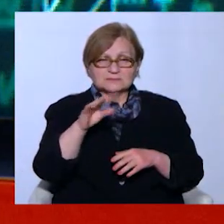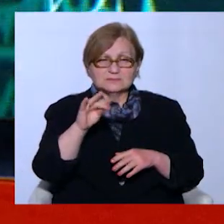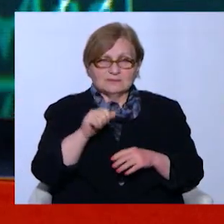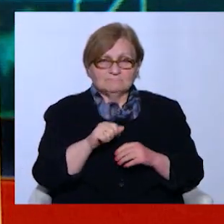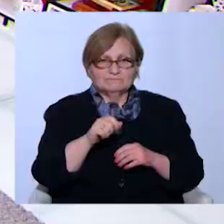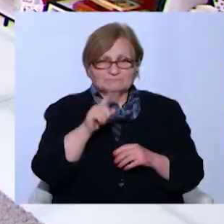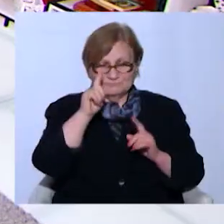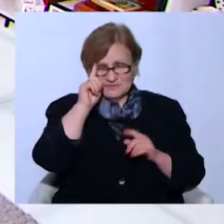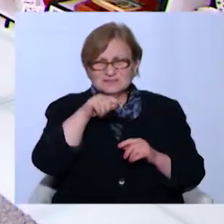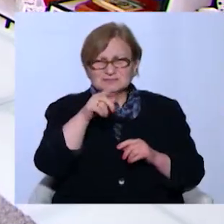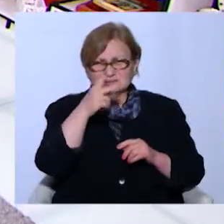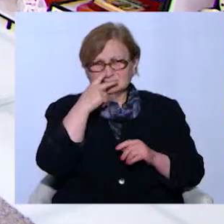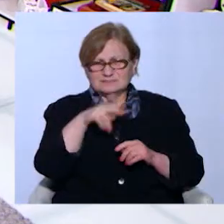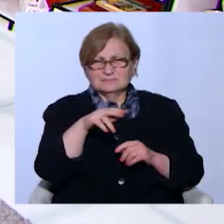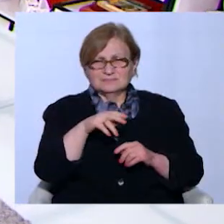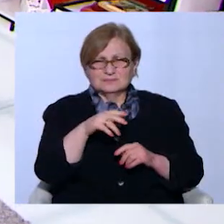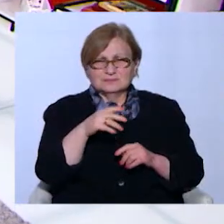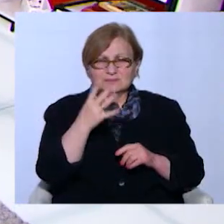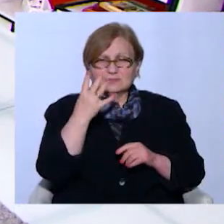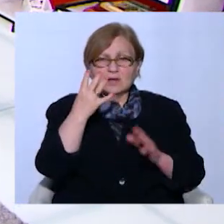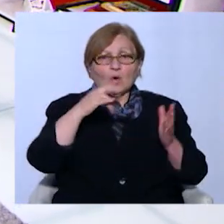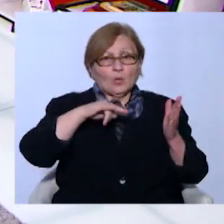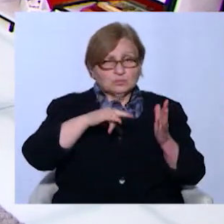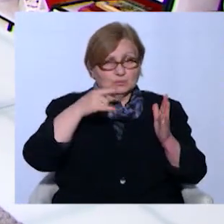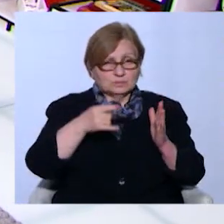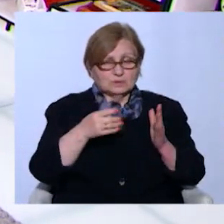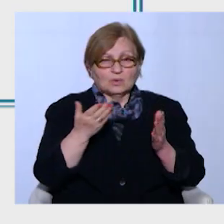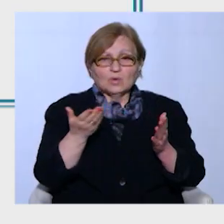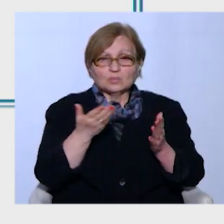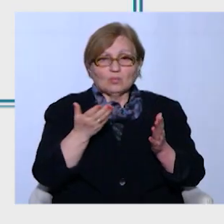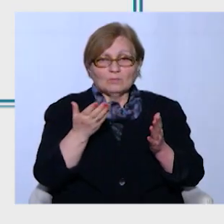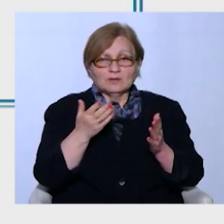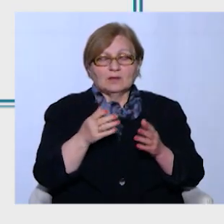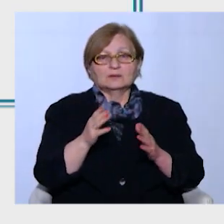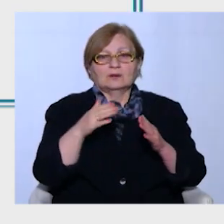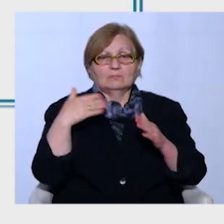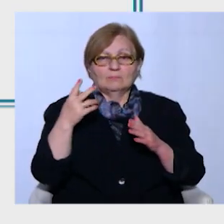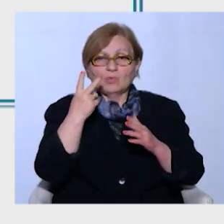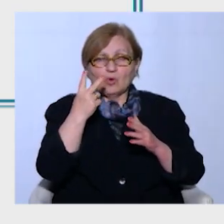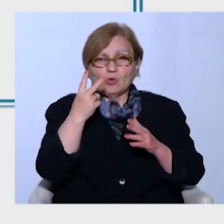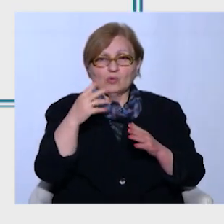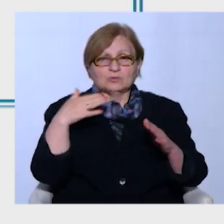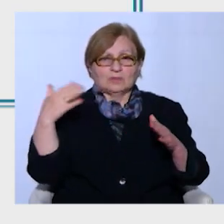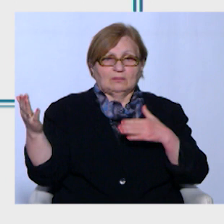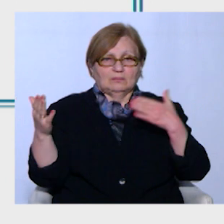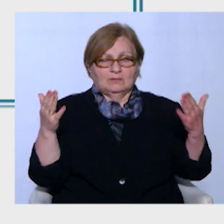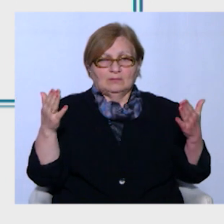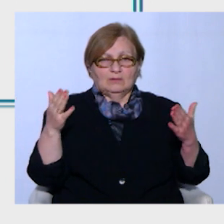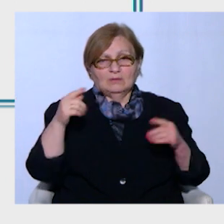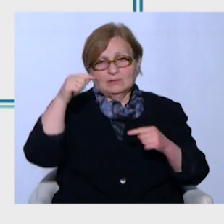შეიძლება თქვენც უკვე ცნობილია. ესე იგი ოთხკუთხედს, რომლის მხოლოდ ორი მოპირდაპირე გვერდია პარალელური